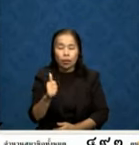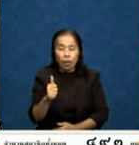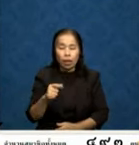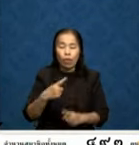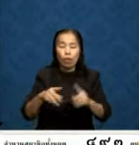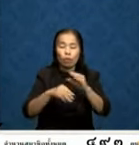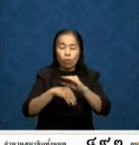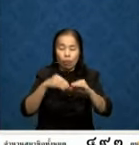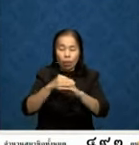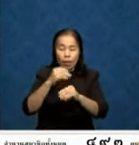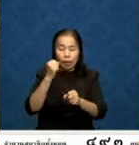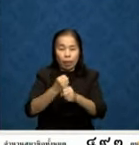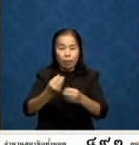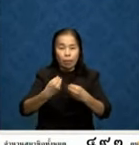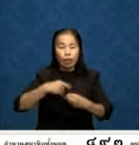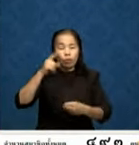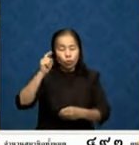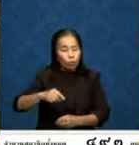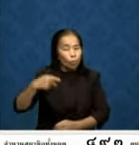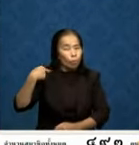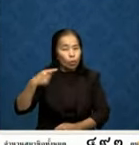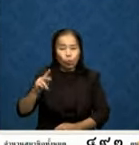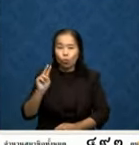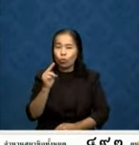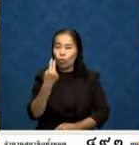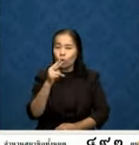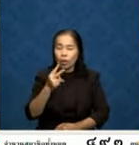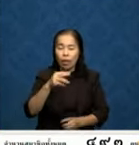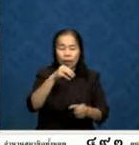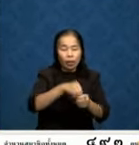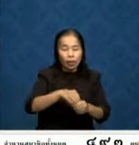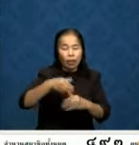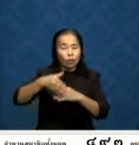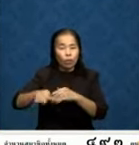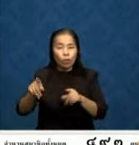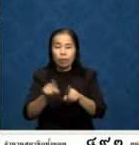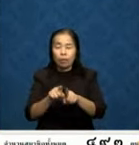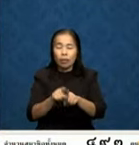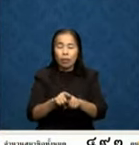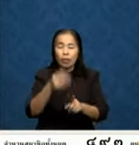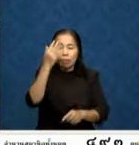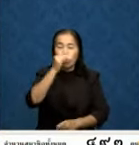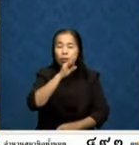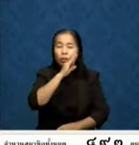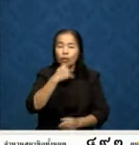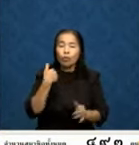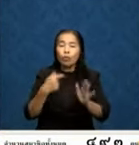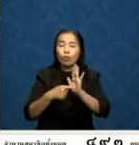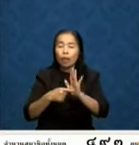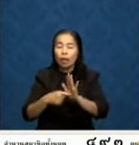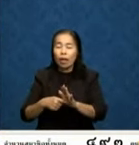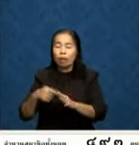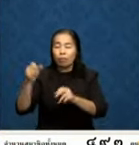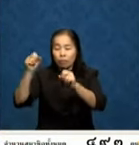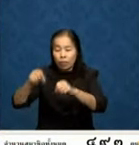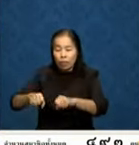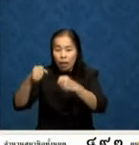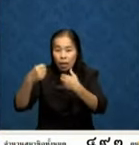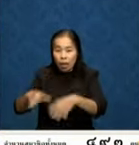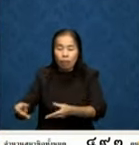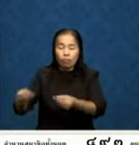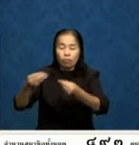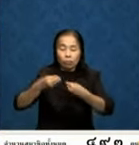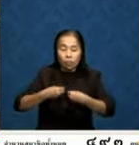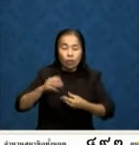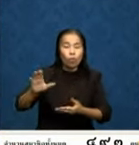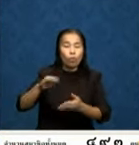ชน์สำหรับของคนในคนนอกนะครับยกตัวอย่างเช่นไปสร้างโรงพยาบาลนอกพื้นที่ประกาศคนในต้องประชาคมเห็นชอบแล้วไปสร้างนอกพื้นที่